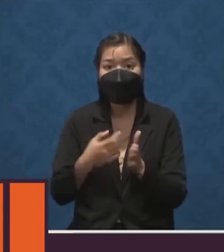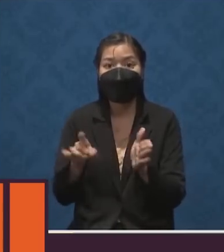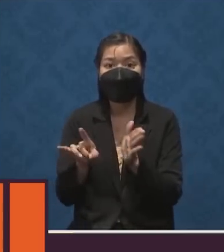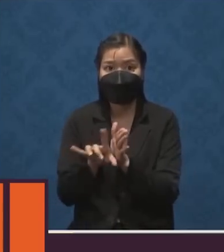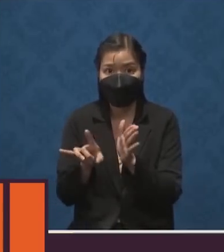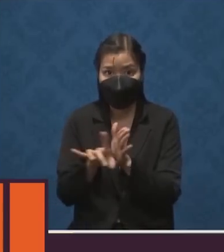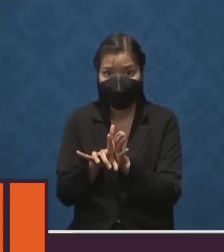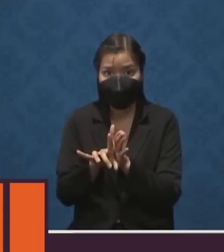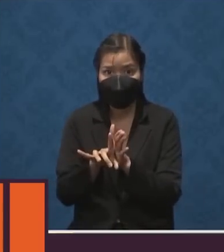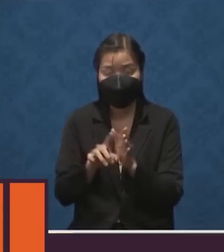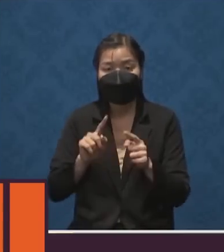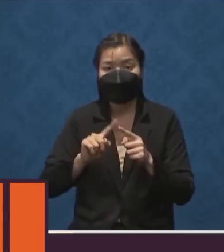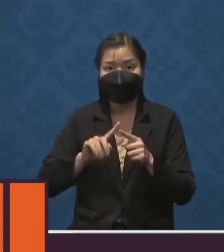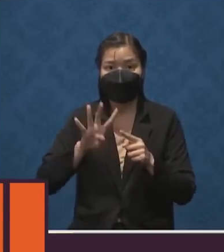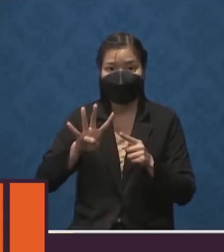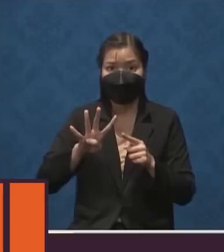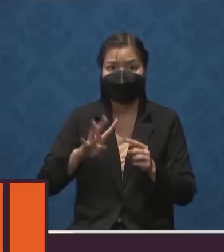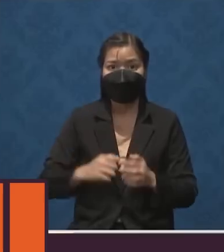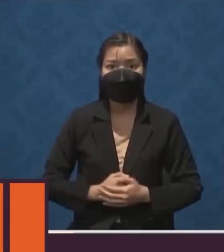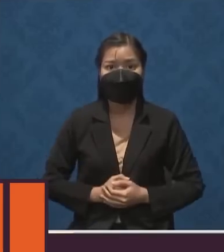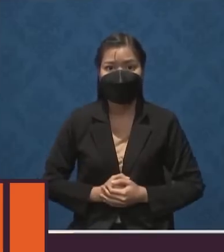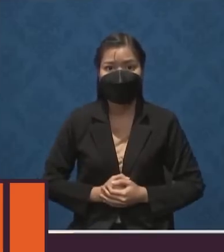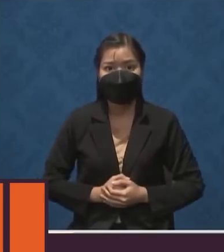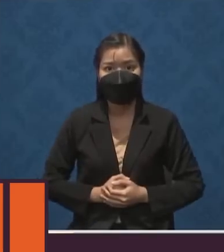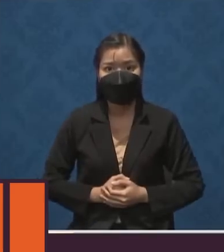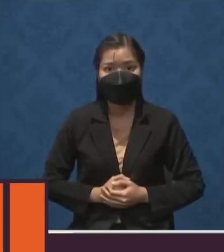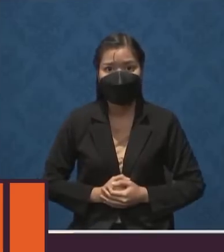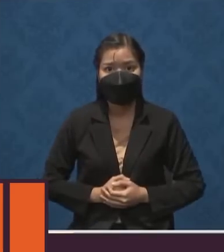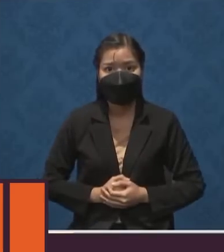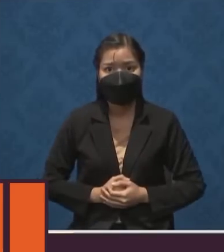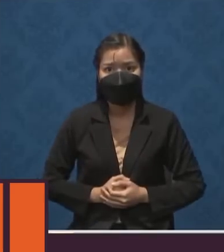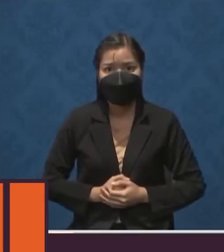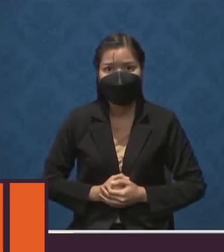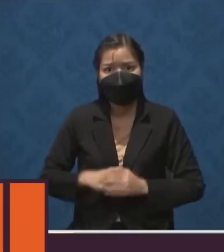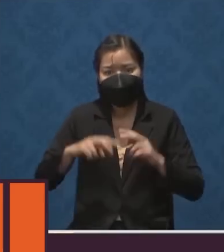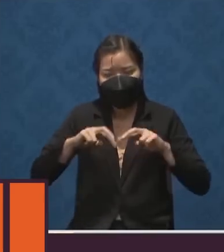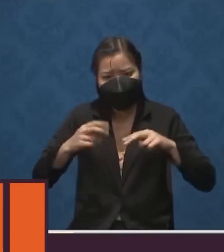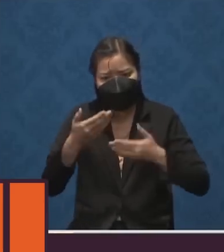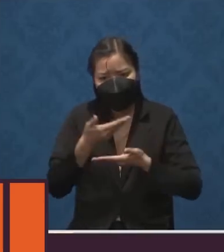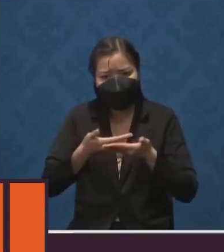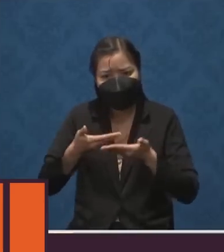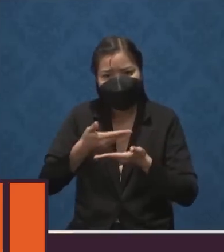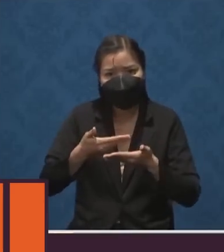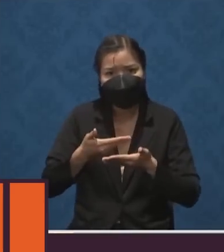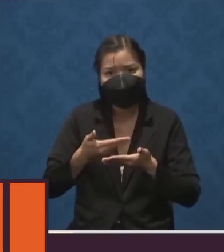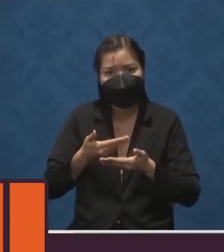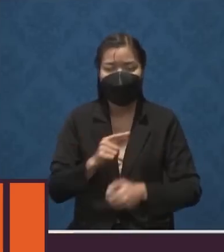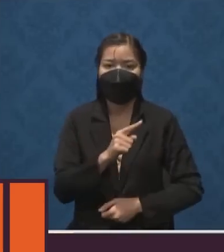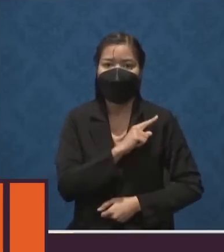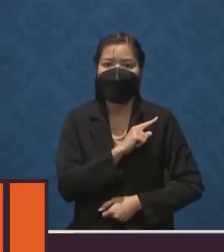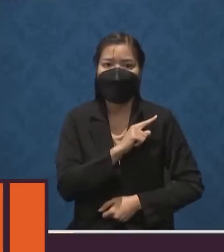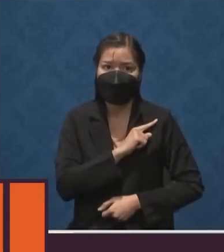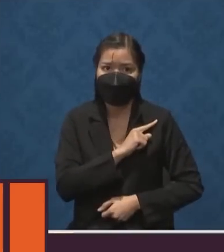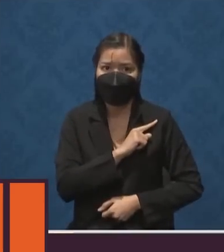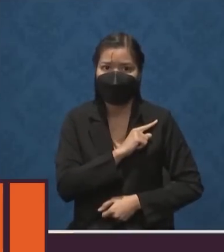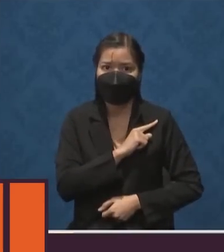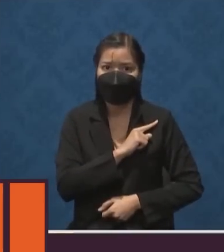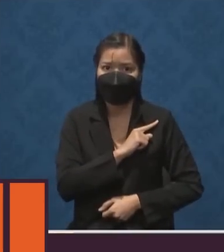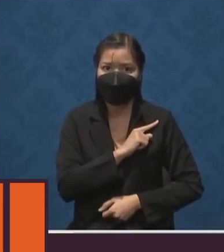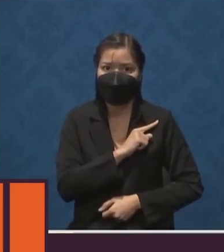Cancerผ สุด ททant ข comedตของ